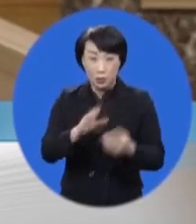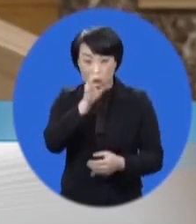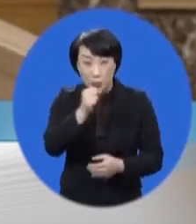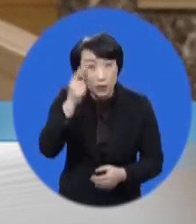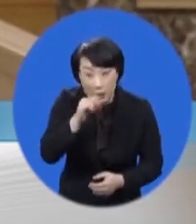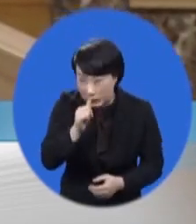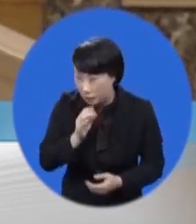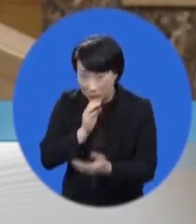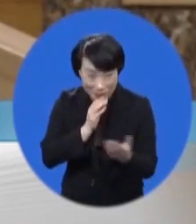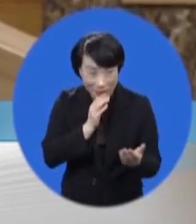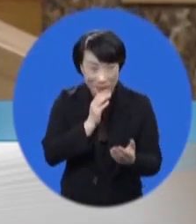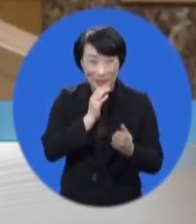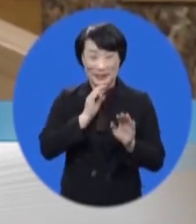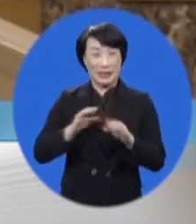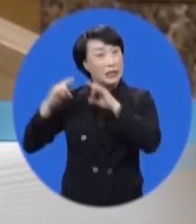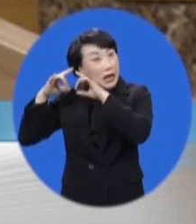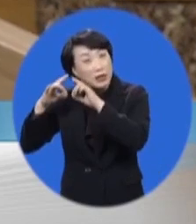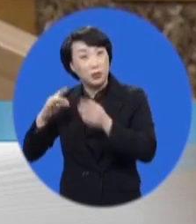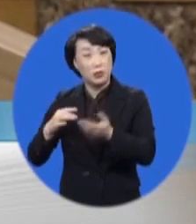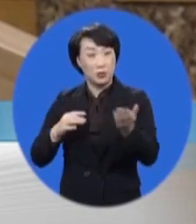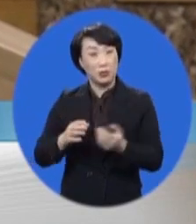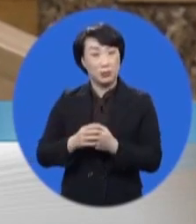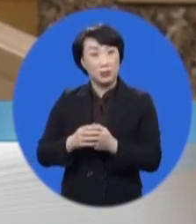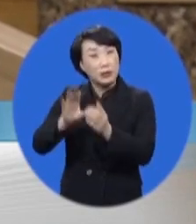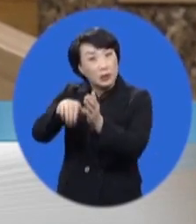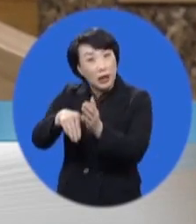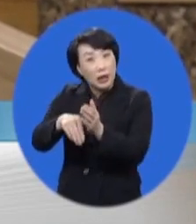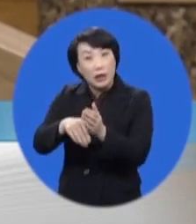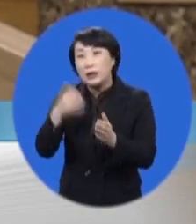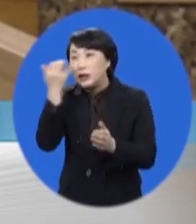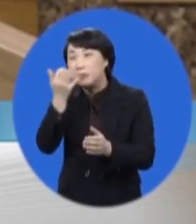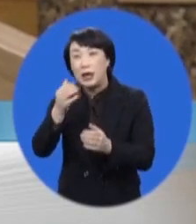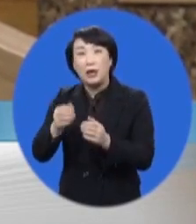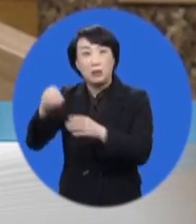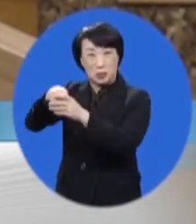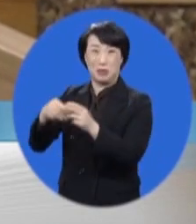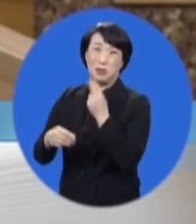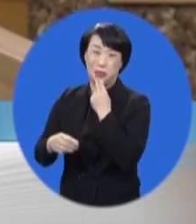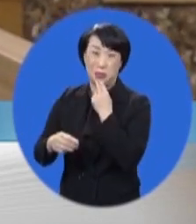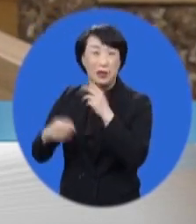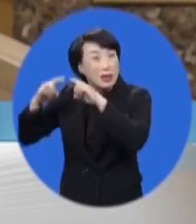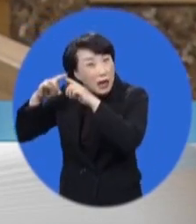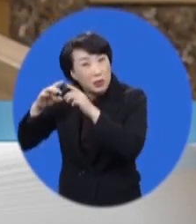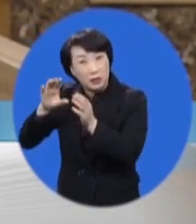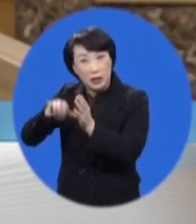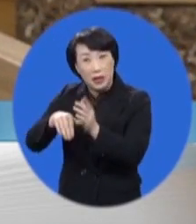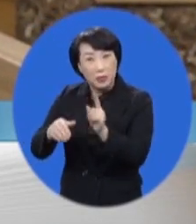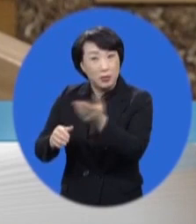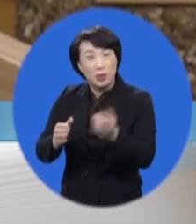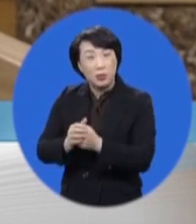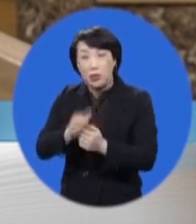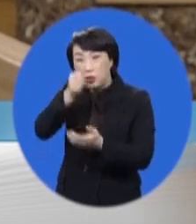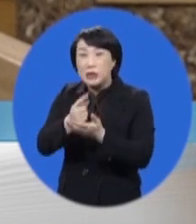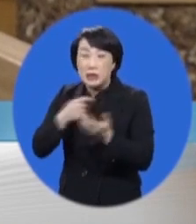줄 알지만 예, 라디오 속에는 음란물이 안 들어있어요. 라디오 속에는 죄질 많은